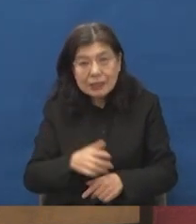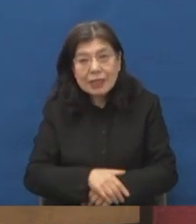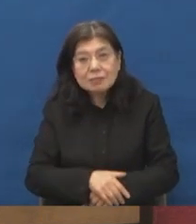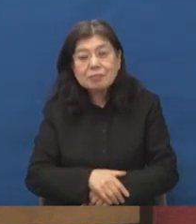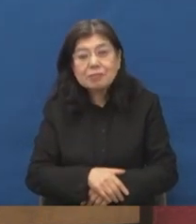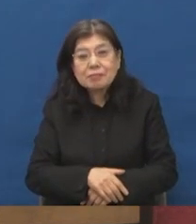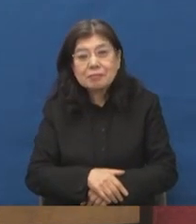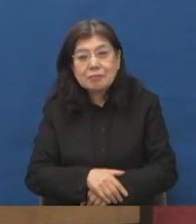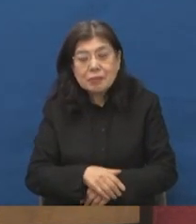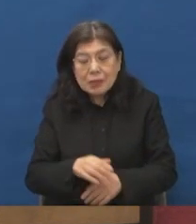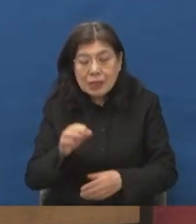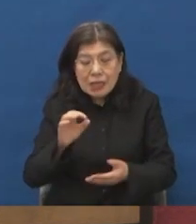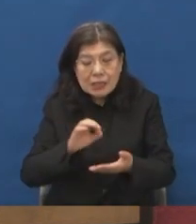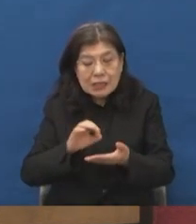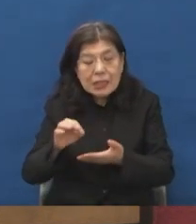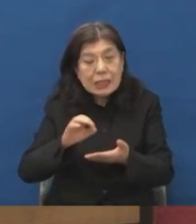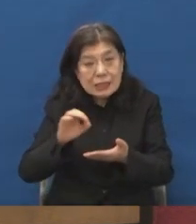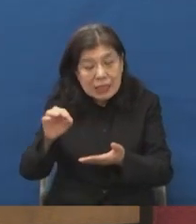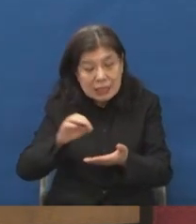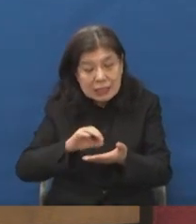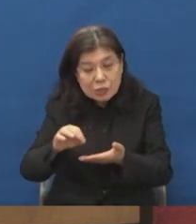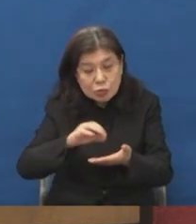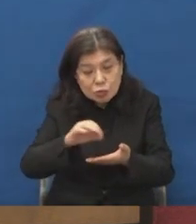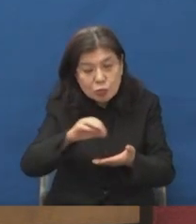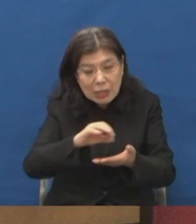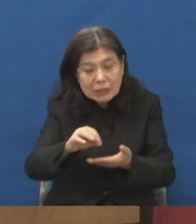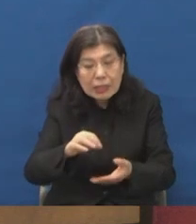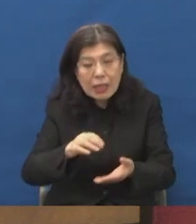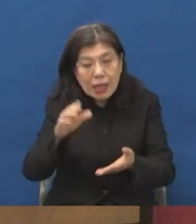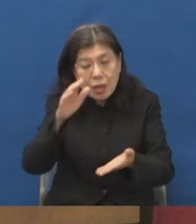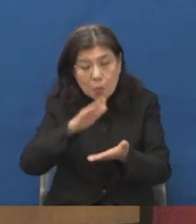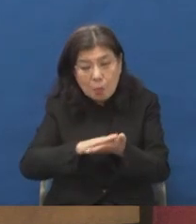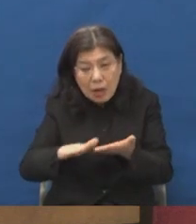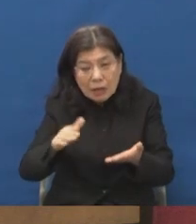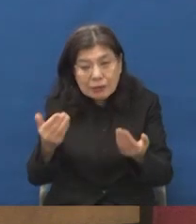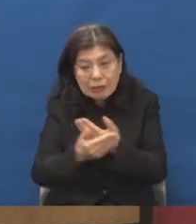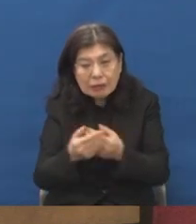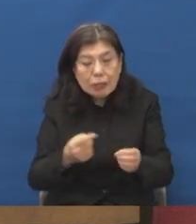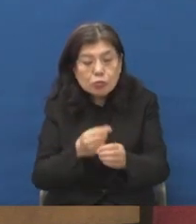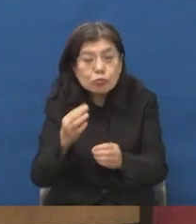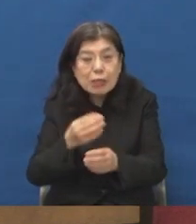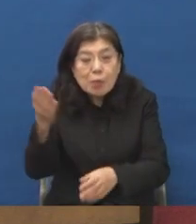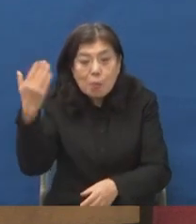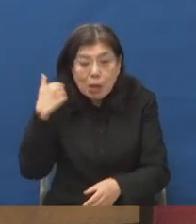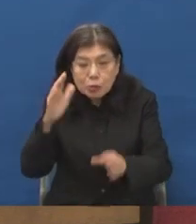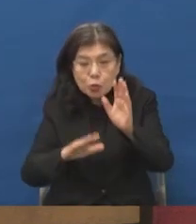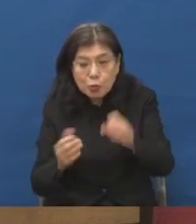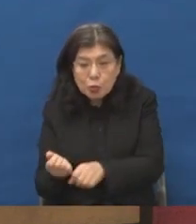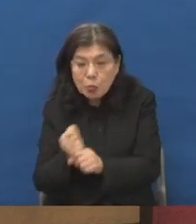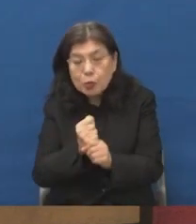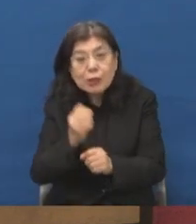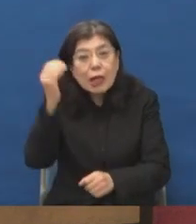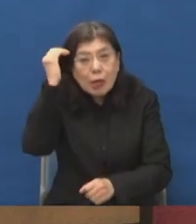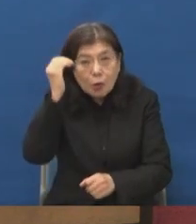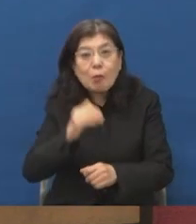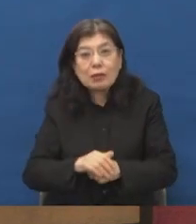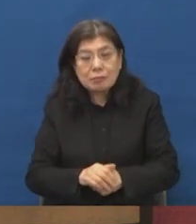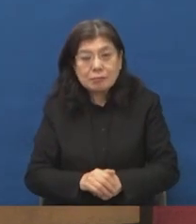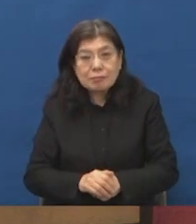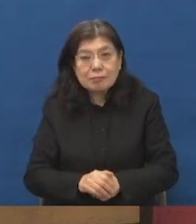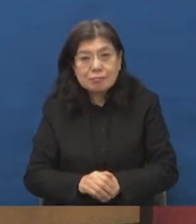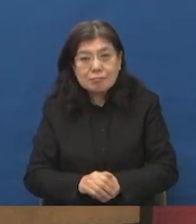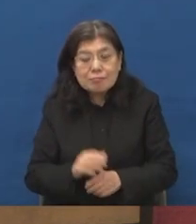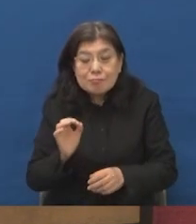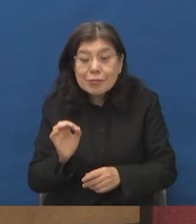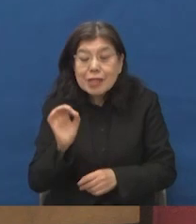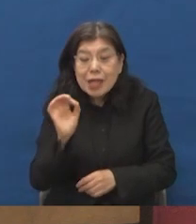を増やし、財政悪化を招いた数年前の状況に戻ってはなりません。投資的経費は一